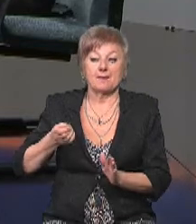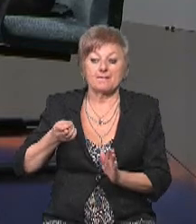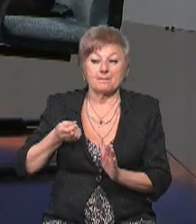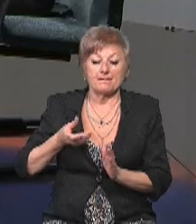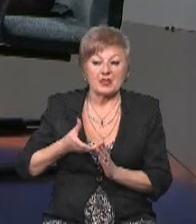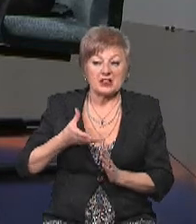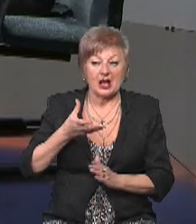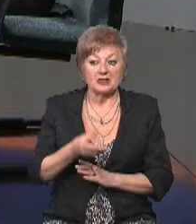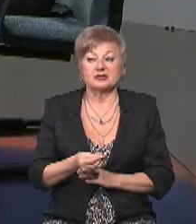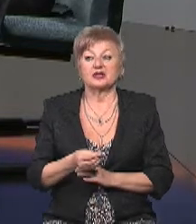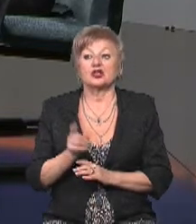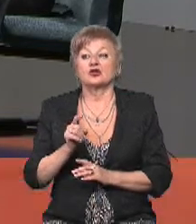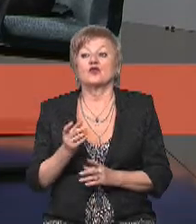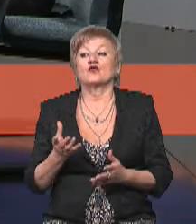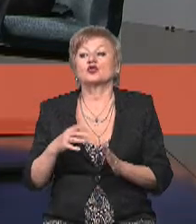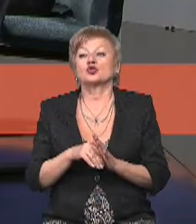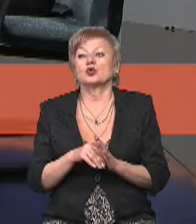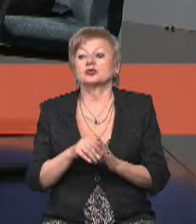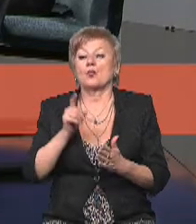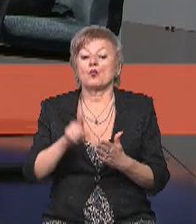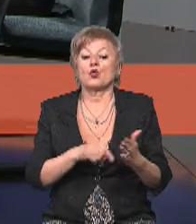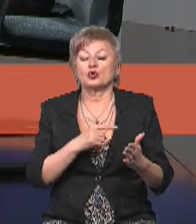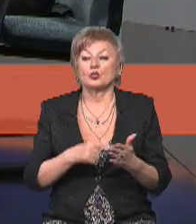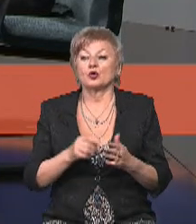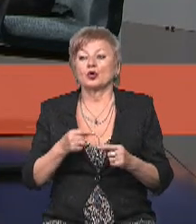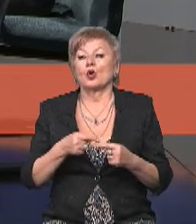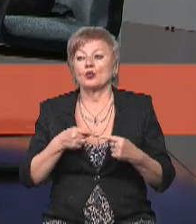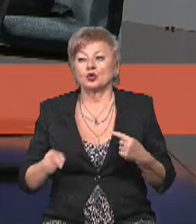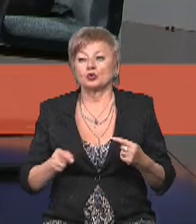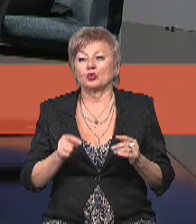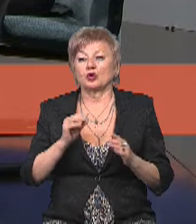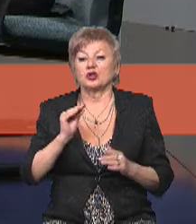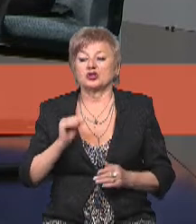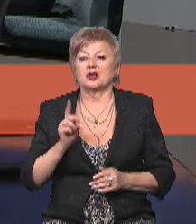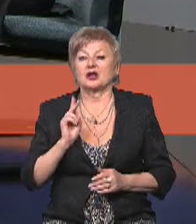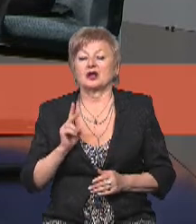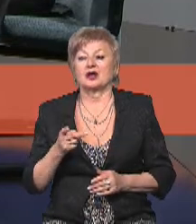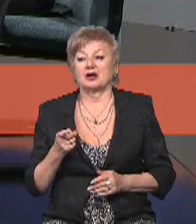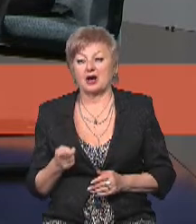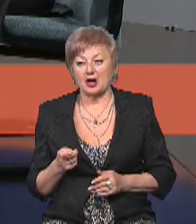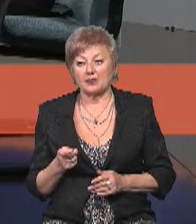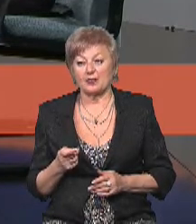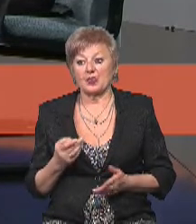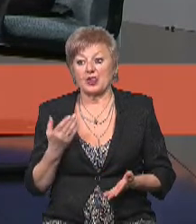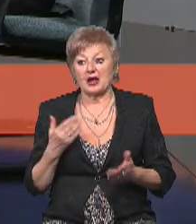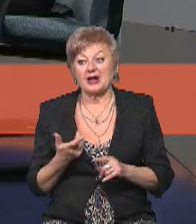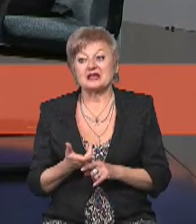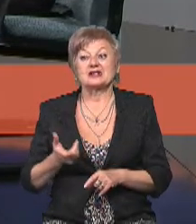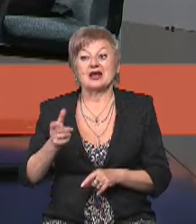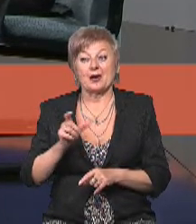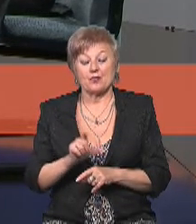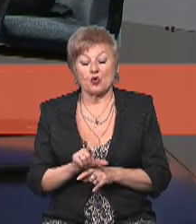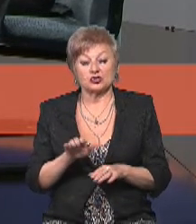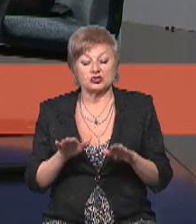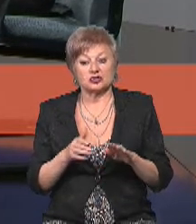субсидия может идти в счет погашения долгов по другим услугам ЖКХ. А если затраты на газ занимают наибольший удельный